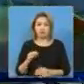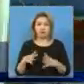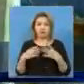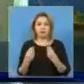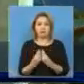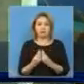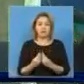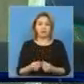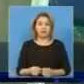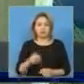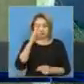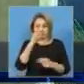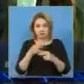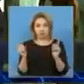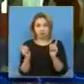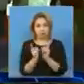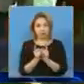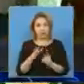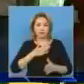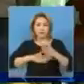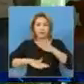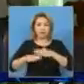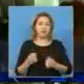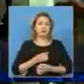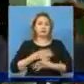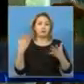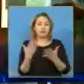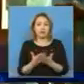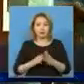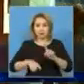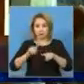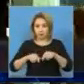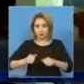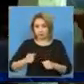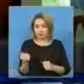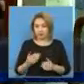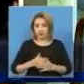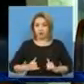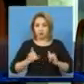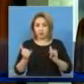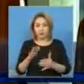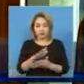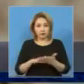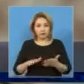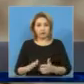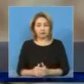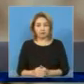әулеті. Нағашыларымен қауышқан жиендер тіпті мәз мейрам. Тума туыс, дос, көрші көлемнің құттықтауы үзілер